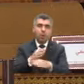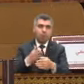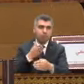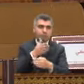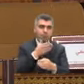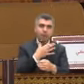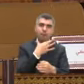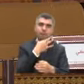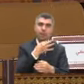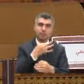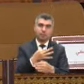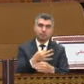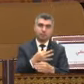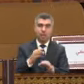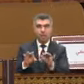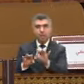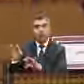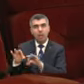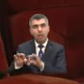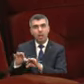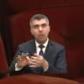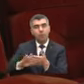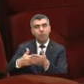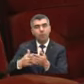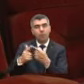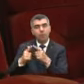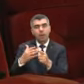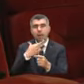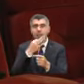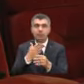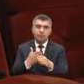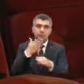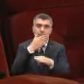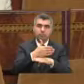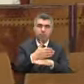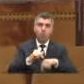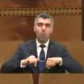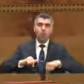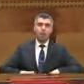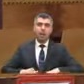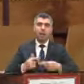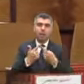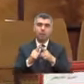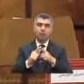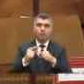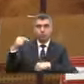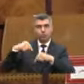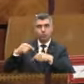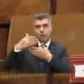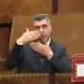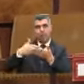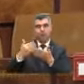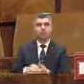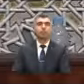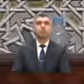العالم وكذلك الإجراءات اللوجستيكية من أجل تسهيل بلوجهم إلى أرض الوطن. شكرا.